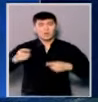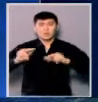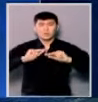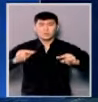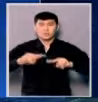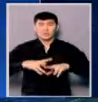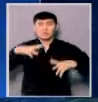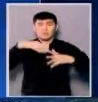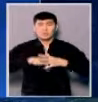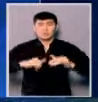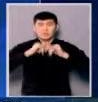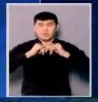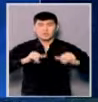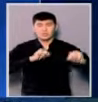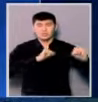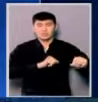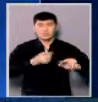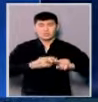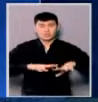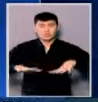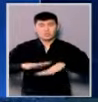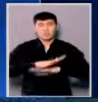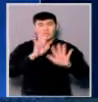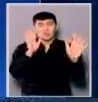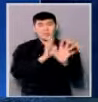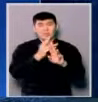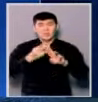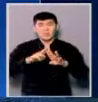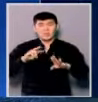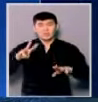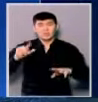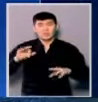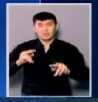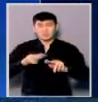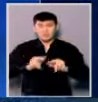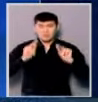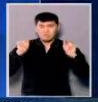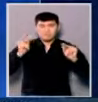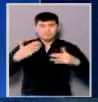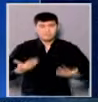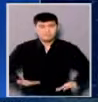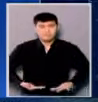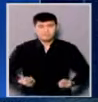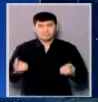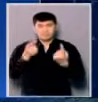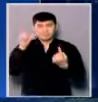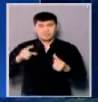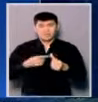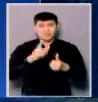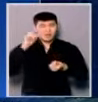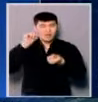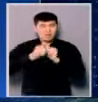наставник. Он внес большой вклад в защиту экологии региона. Муфтах Диярулы был действительно выдающейся личностью. Его имя